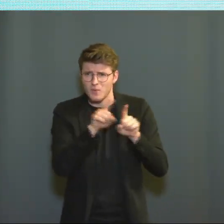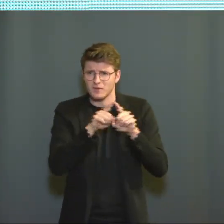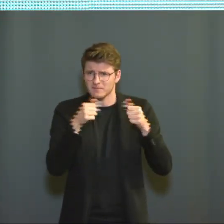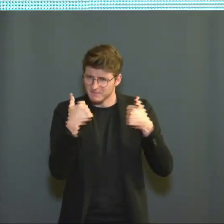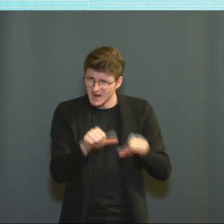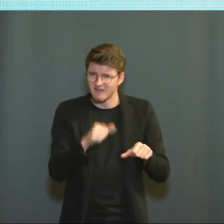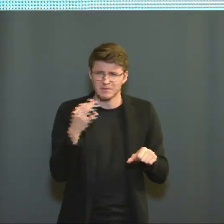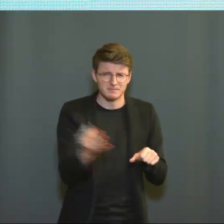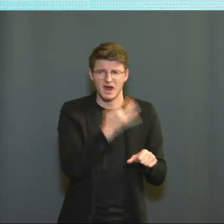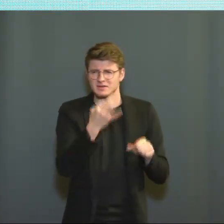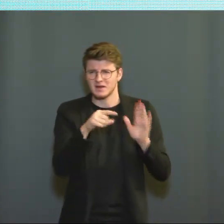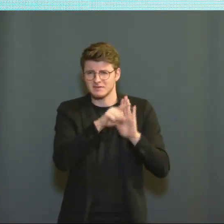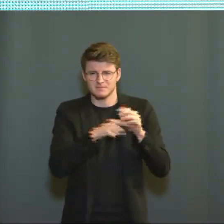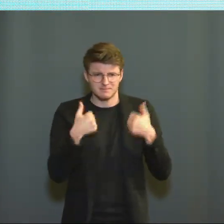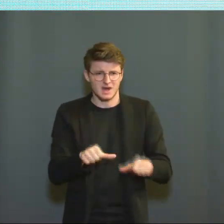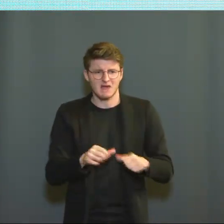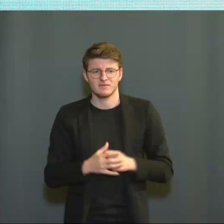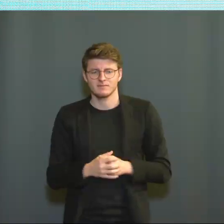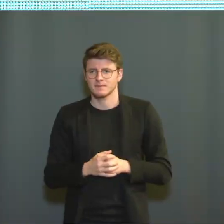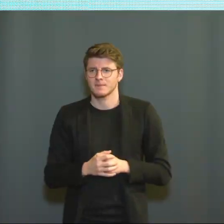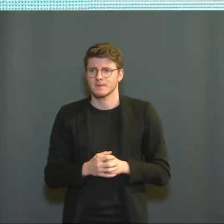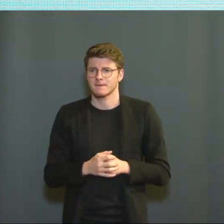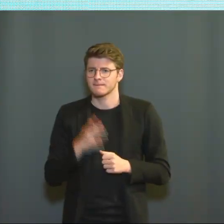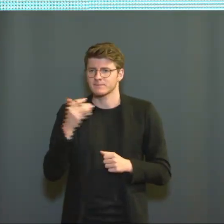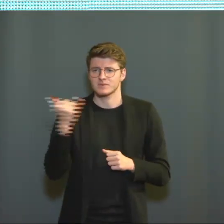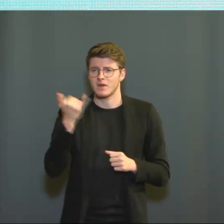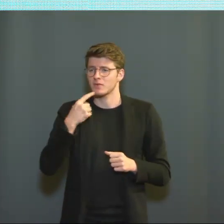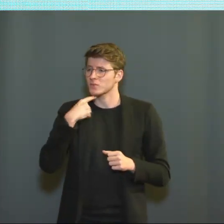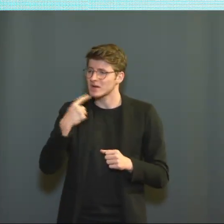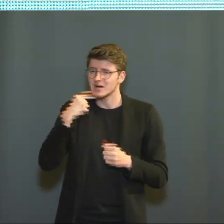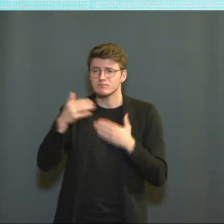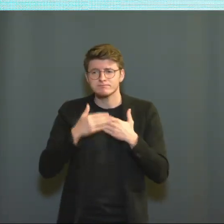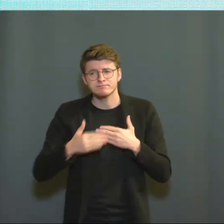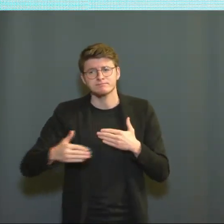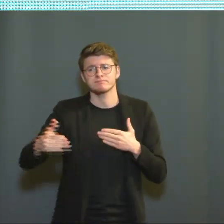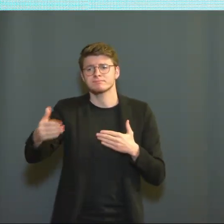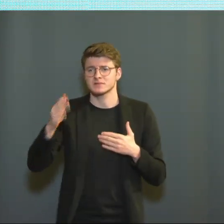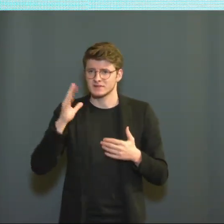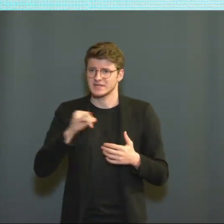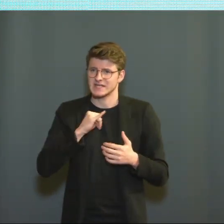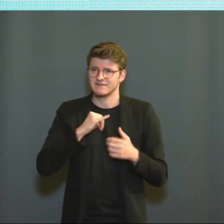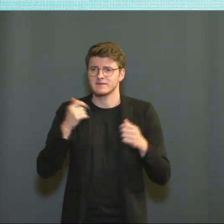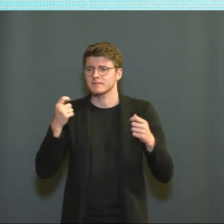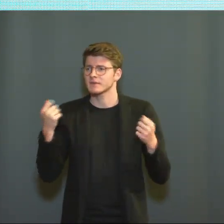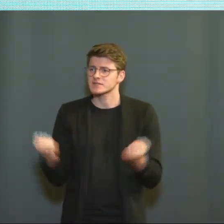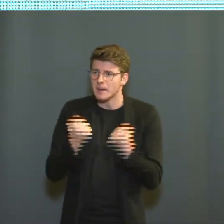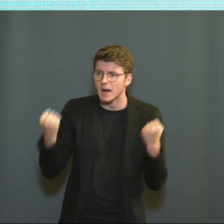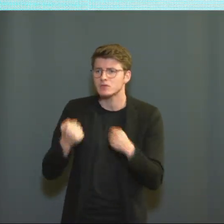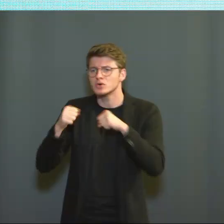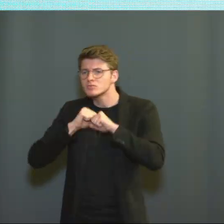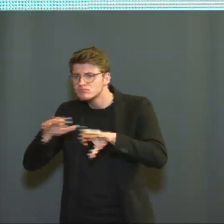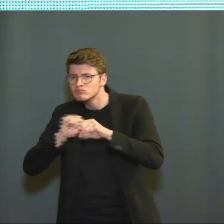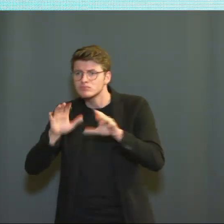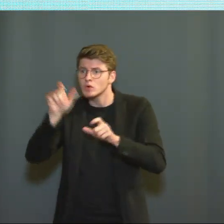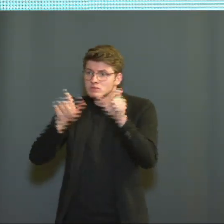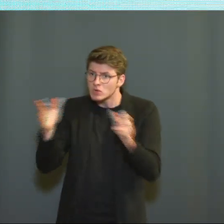belangrijke maatregelen. De komende dagen en weken zal u via een campagne aangemoedigd worden om de app te installeren